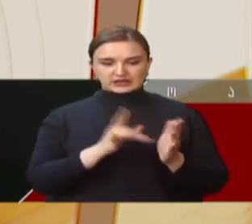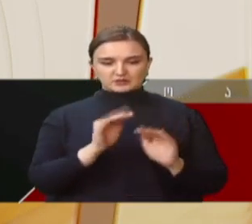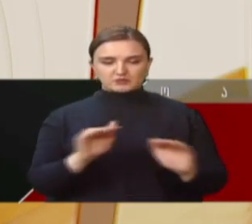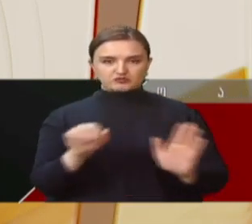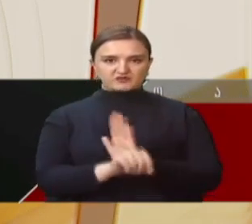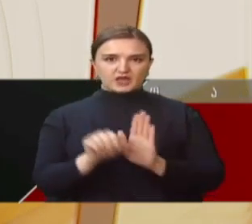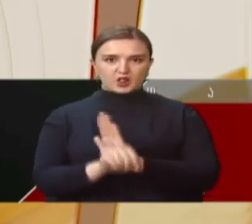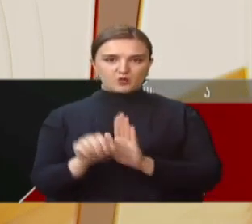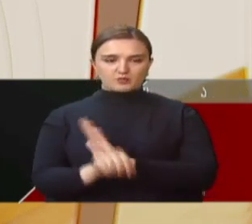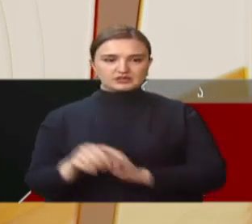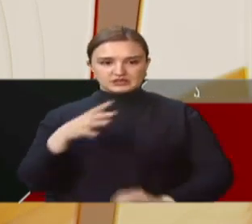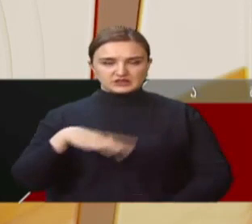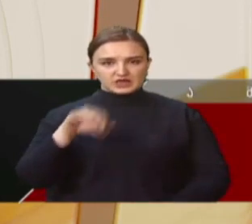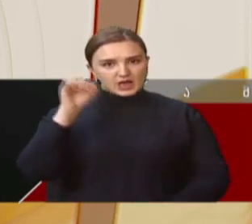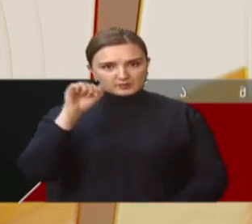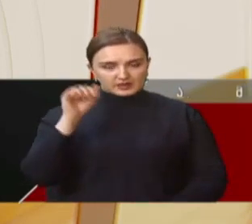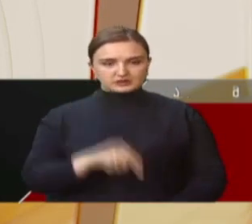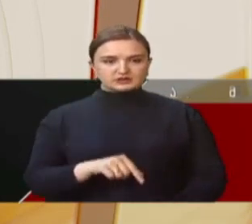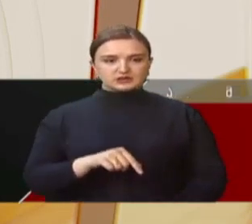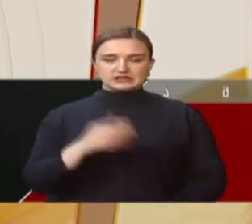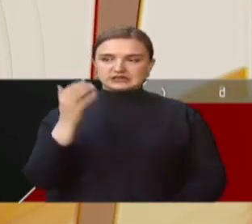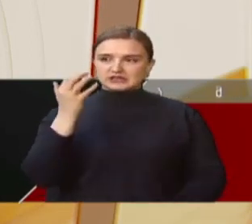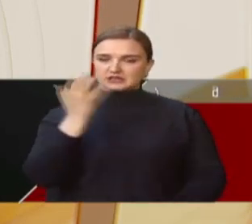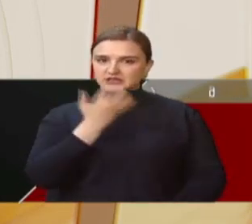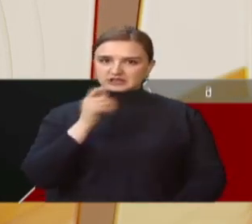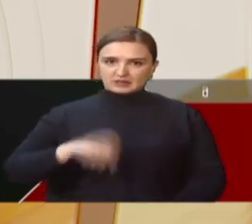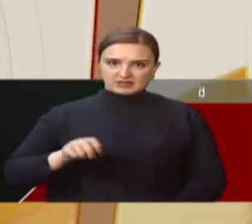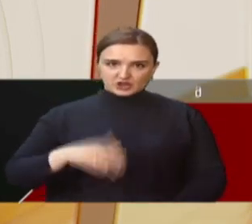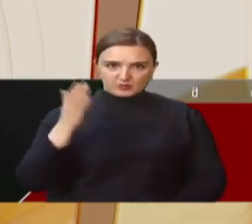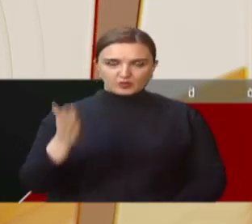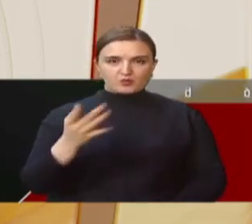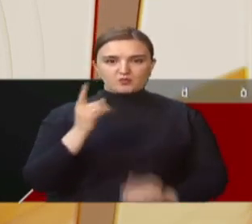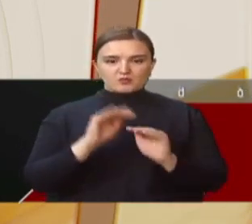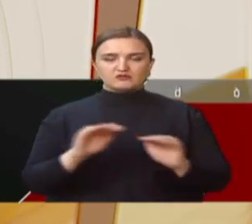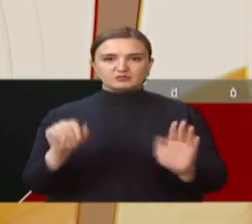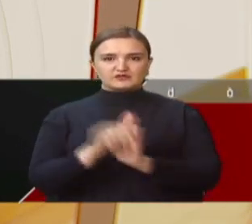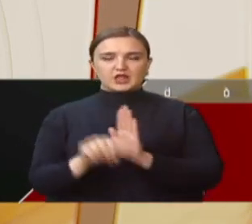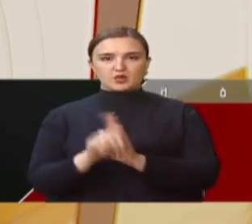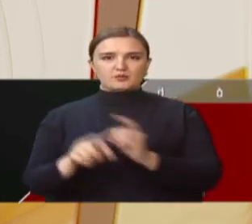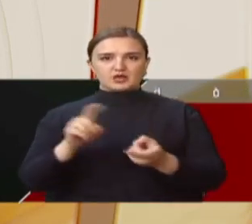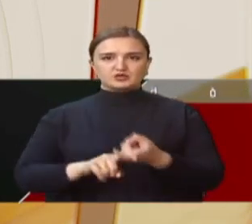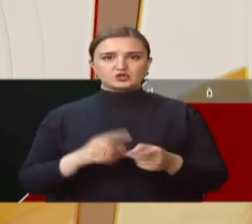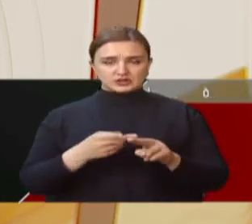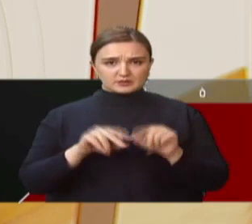bis clelo bastan. Sakartoloși, abhazeci, samachabuloși, patara pașul e bis clelo bastan asociat de ba.